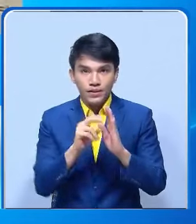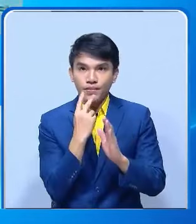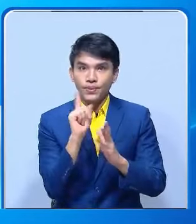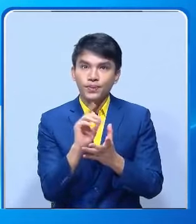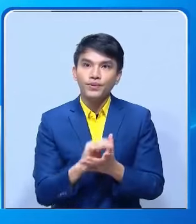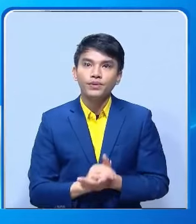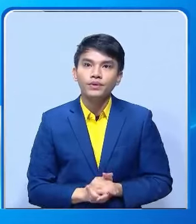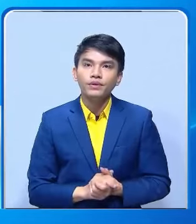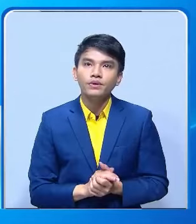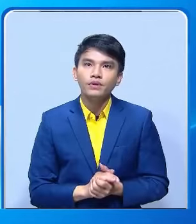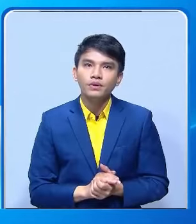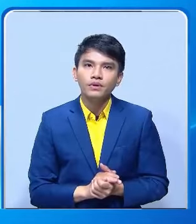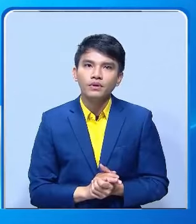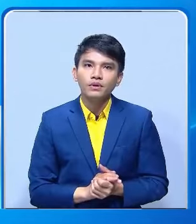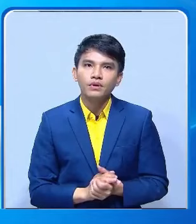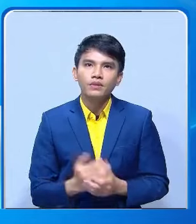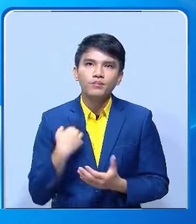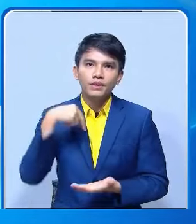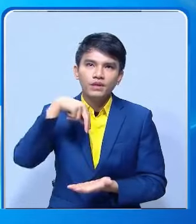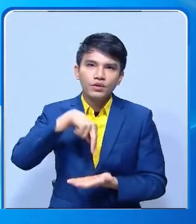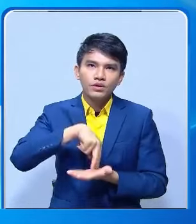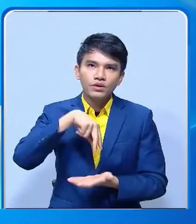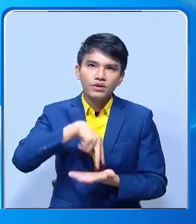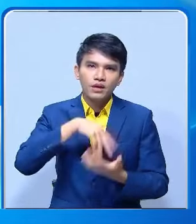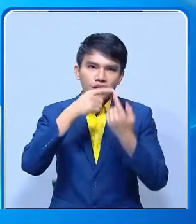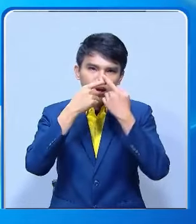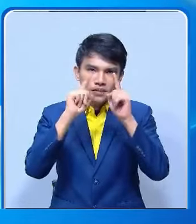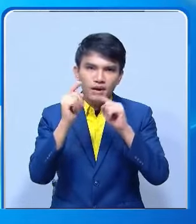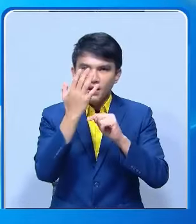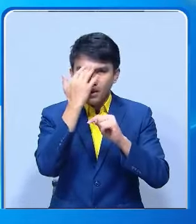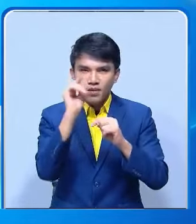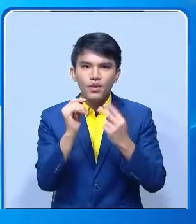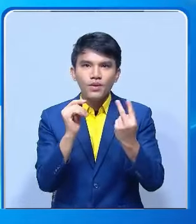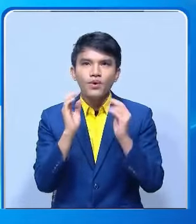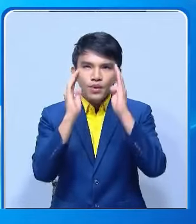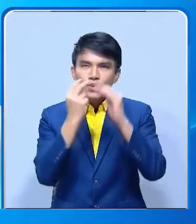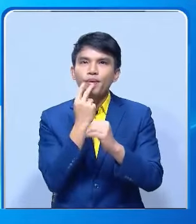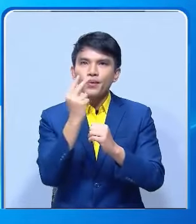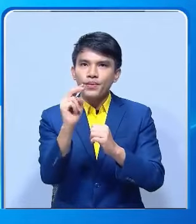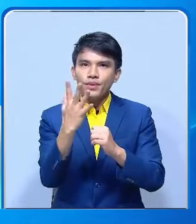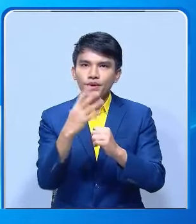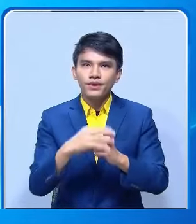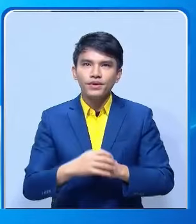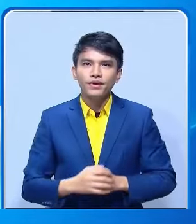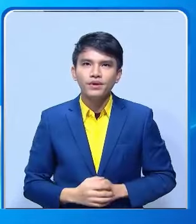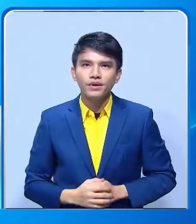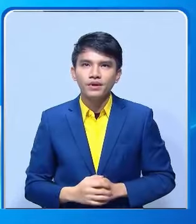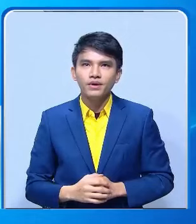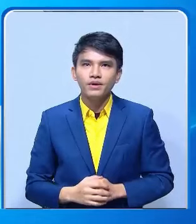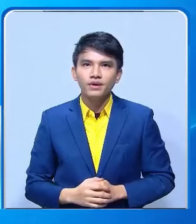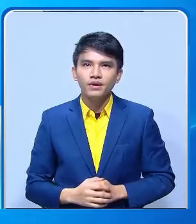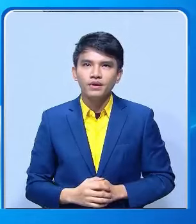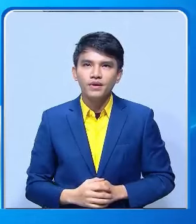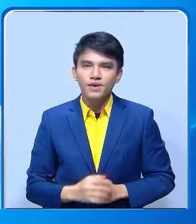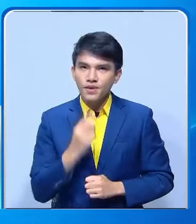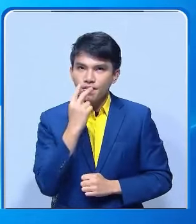รงนั้นน่ะมีคนยืนอยู่แต่มันแปลกเหลือเกิน ยังไงอ่ะ คน2คนนี้ไม่เห็นดวงไฟก้อนนี้ได้อย่างไรไม่เห็นดวง